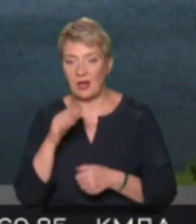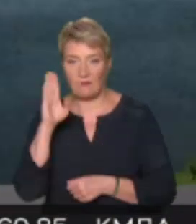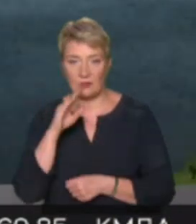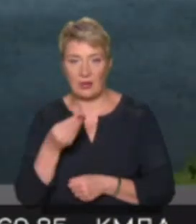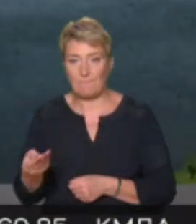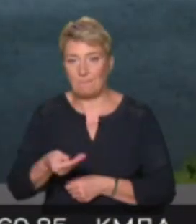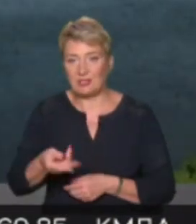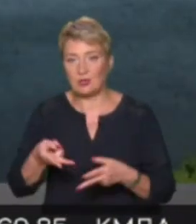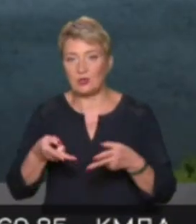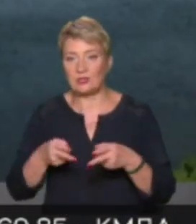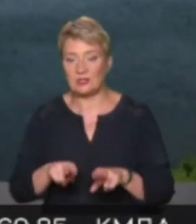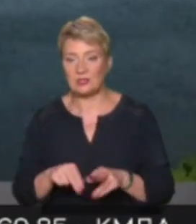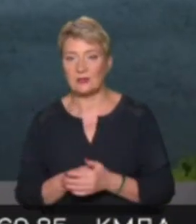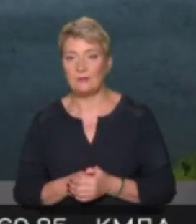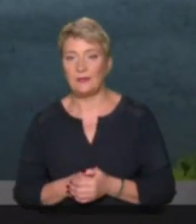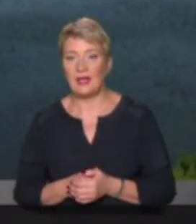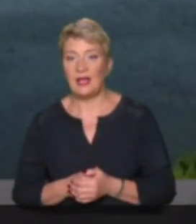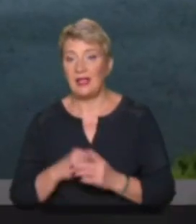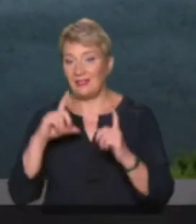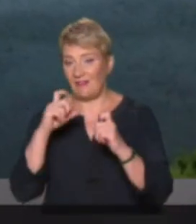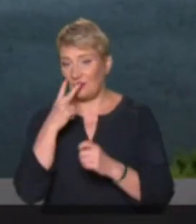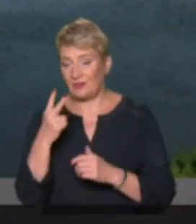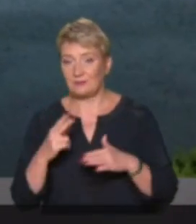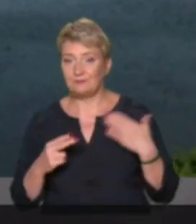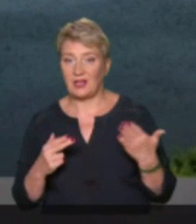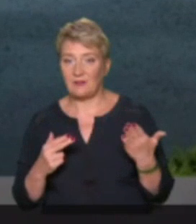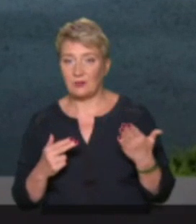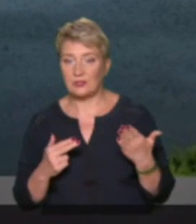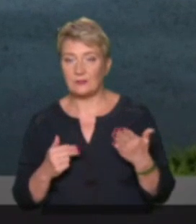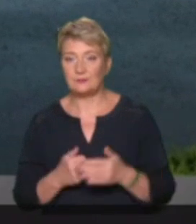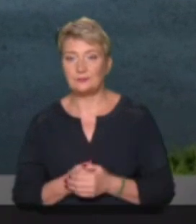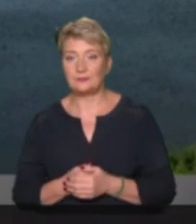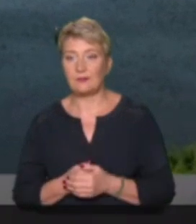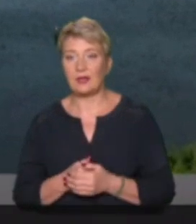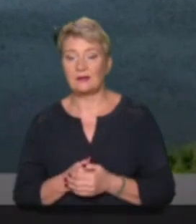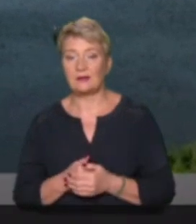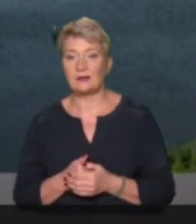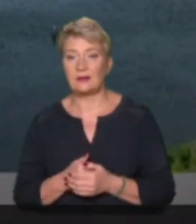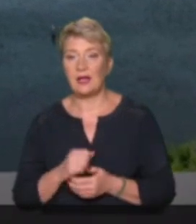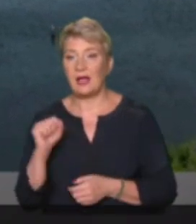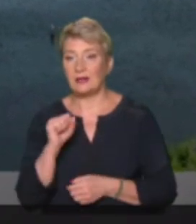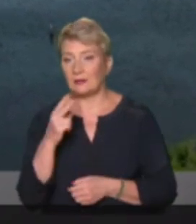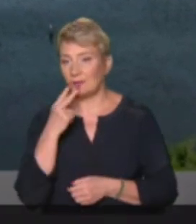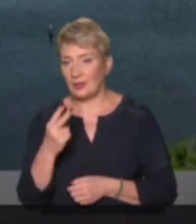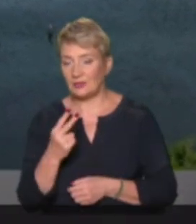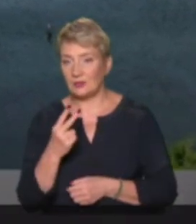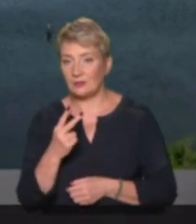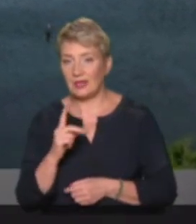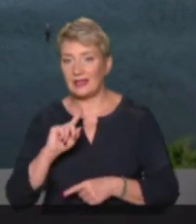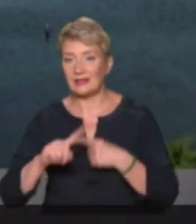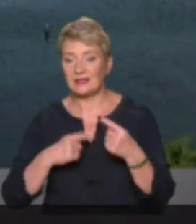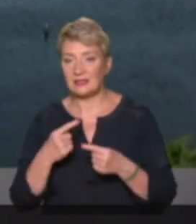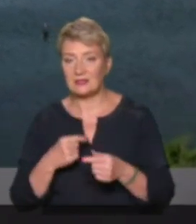От на фото ліворуч викладене воно головою Офісу президента Андрієм Єрмаком, ми бачимо якраз наслідки.